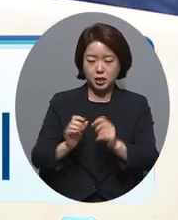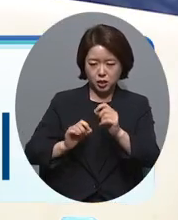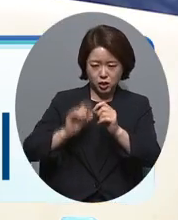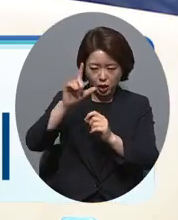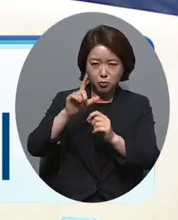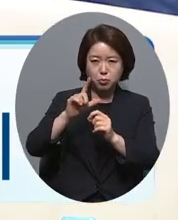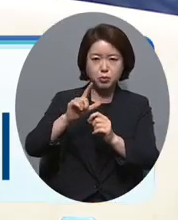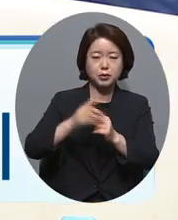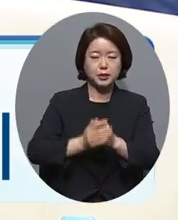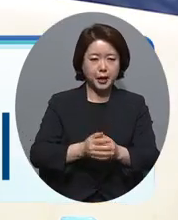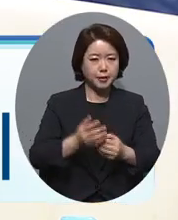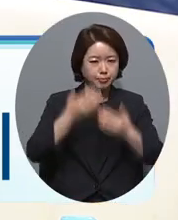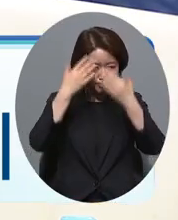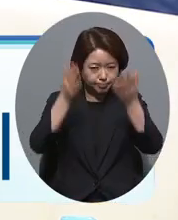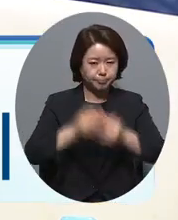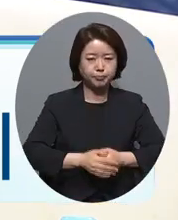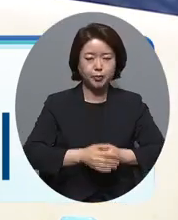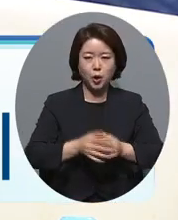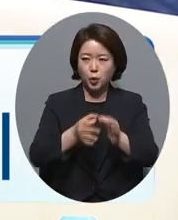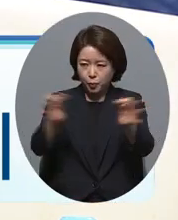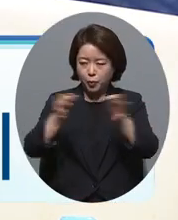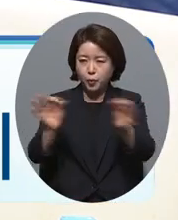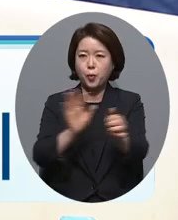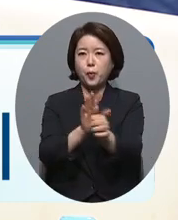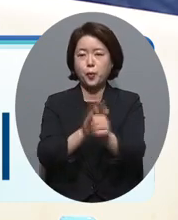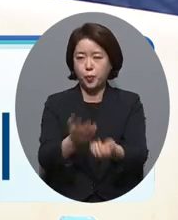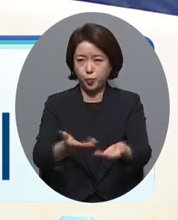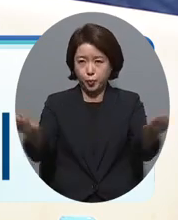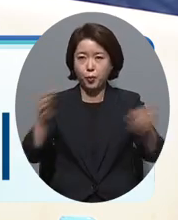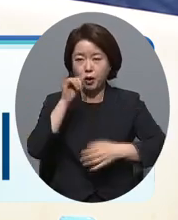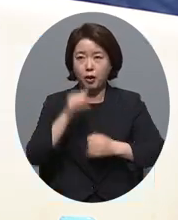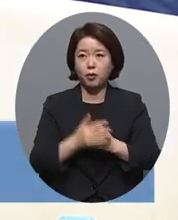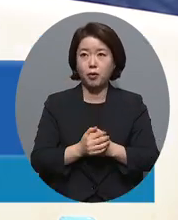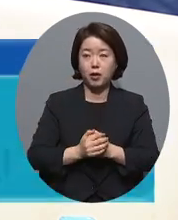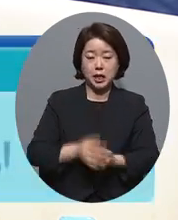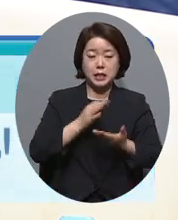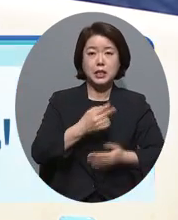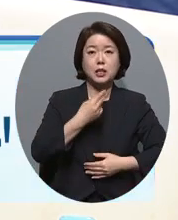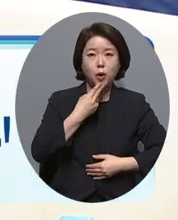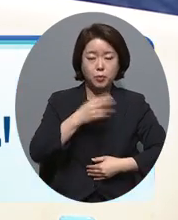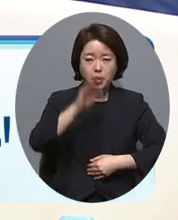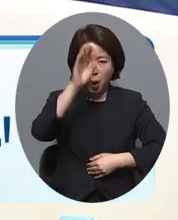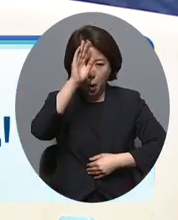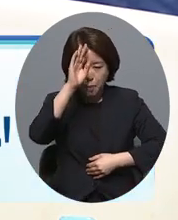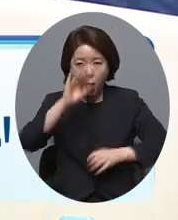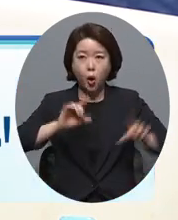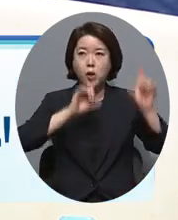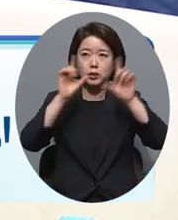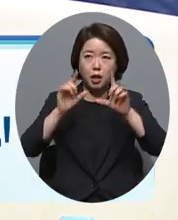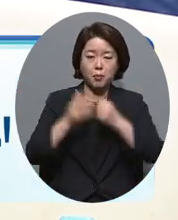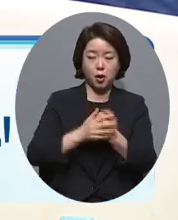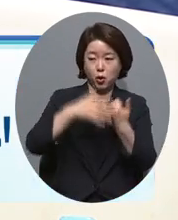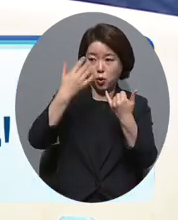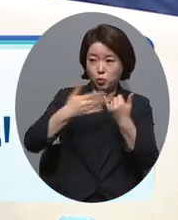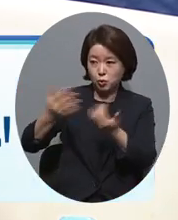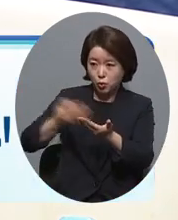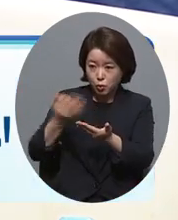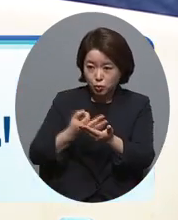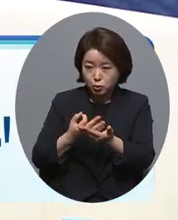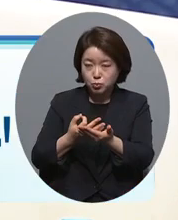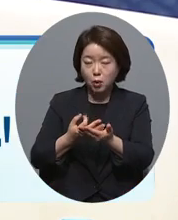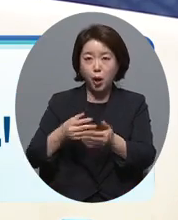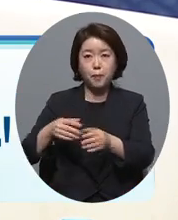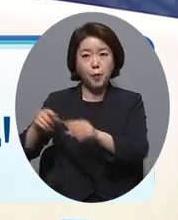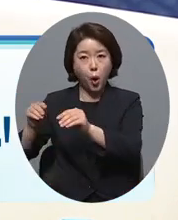다 기부했거든요 그래서 이제 재산이 없는 상태에서 투병 생활을 해서 이제 유튜브 수입이 끊기니까 그것도